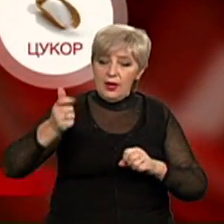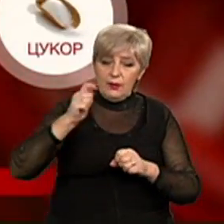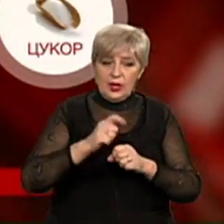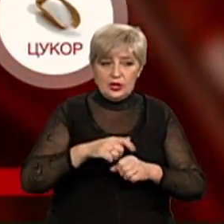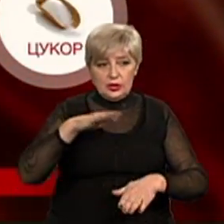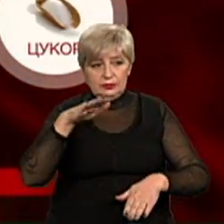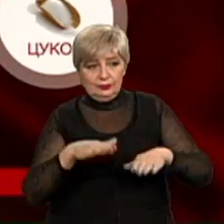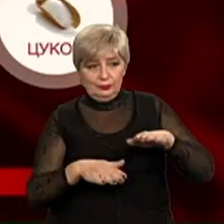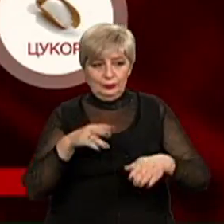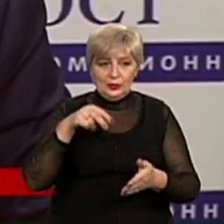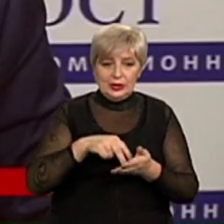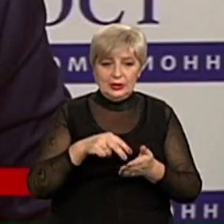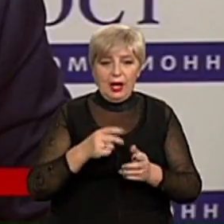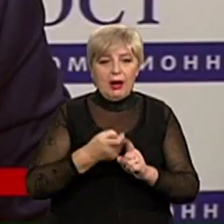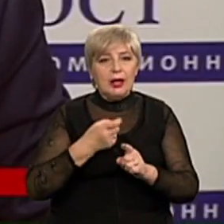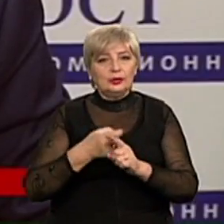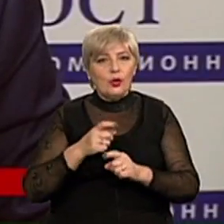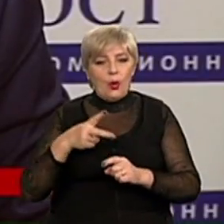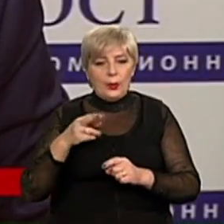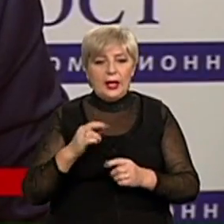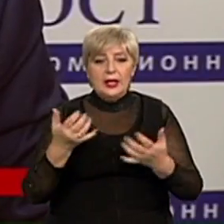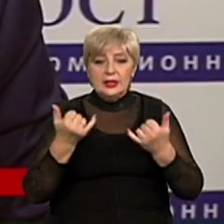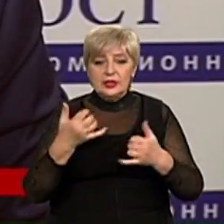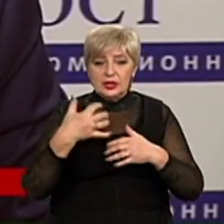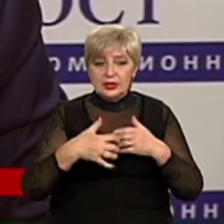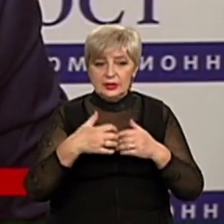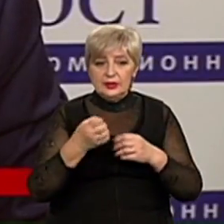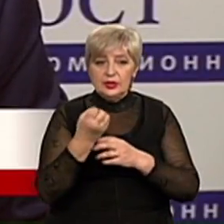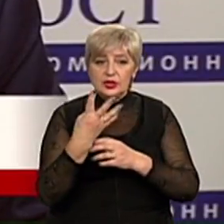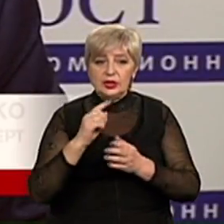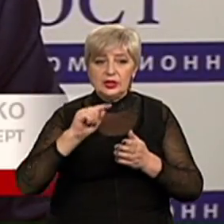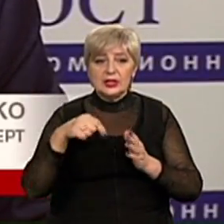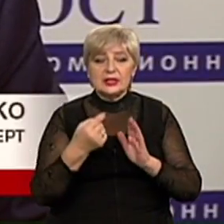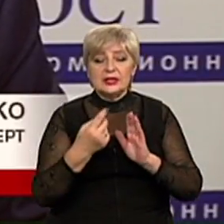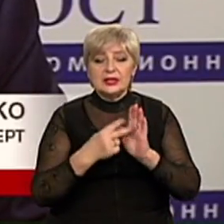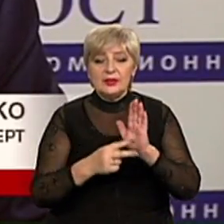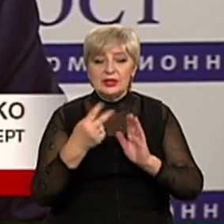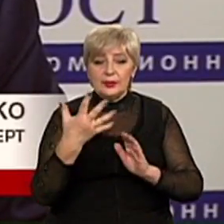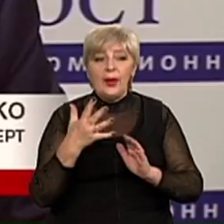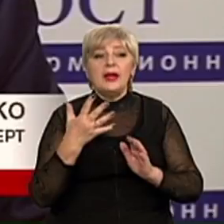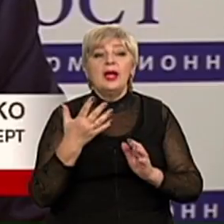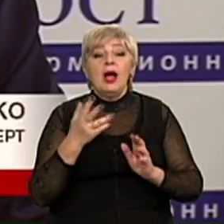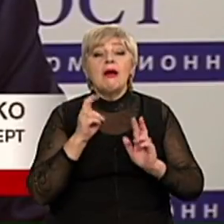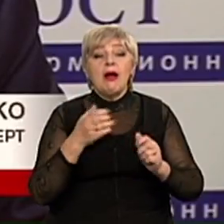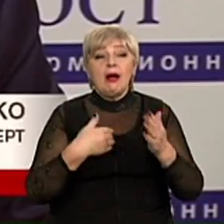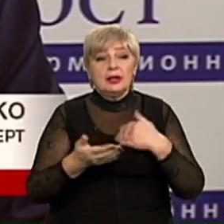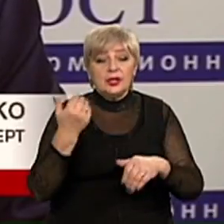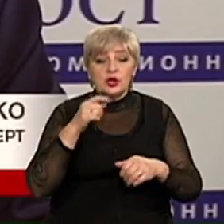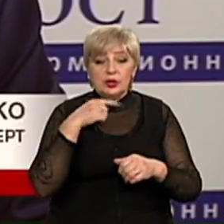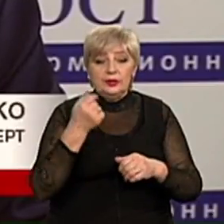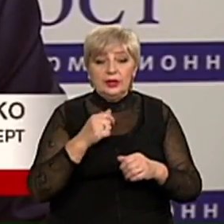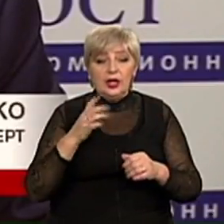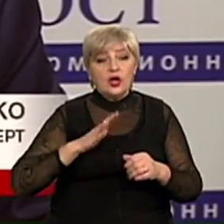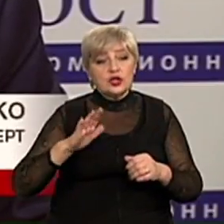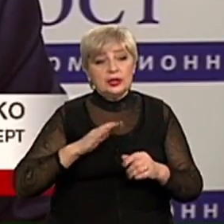зазнала картопля. Сейчас средняя цена 14,75, как мы говорили раньше, ожидать, что она